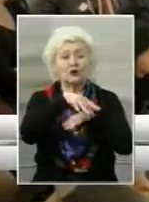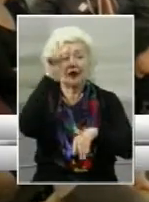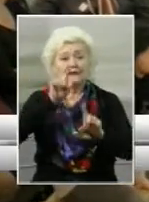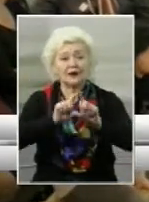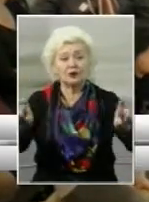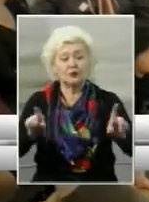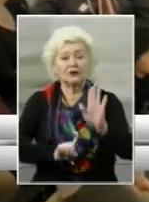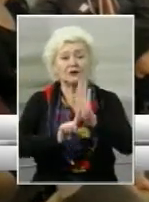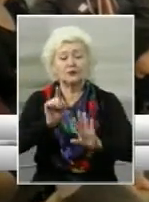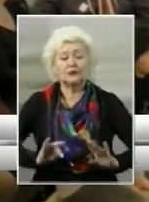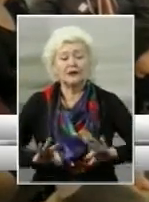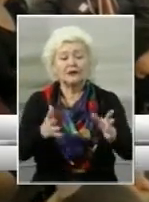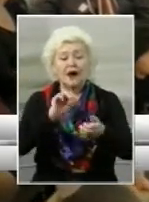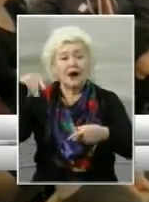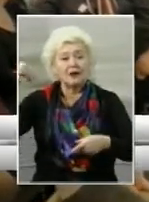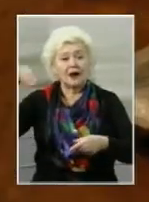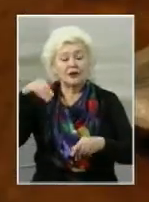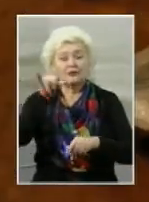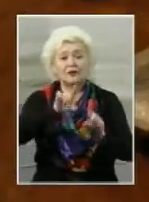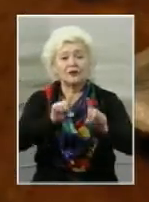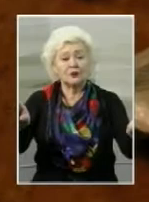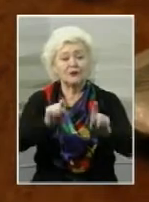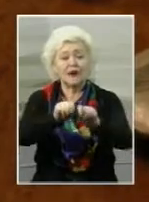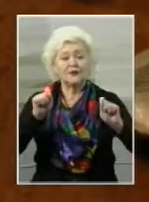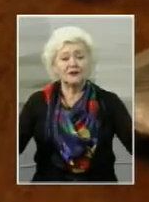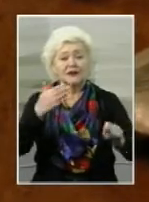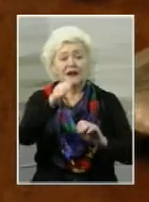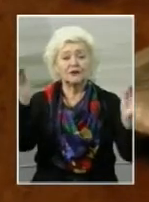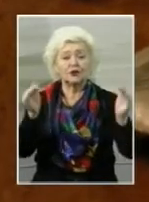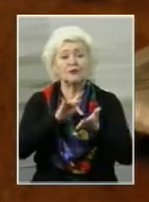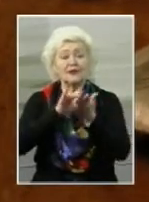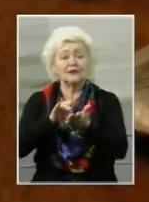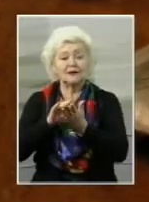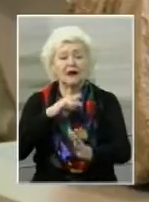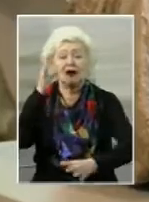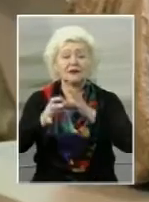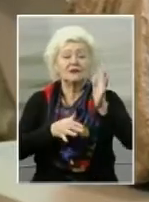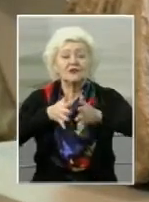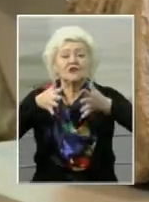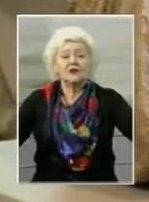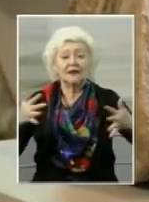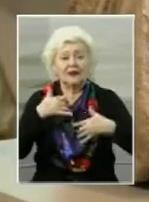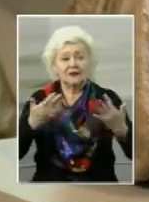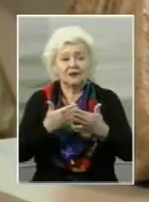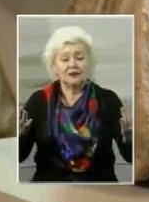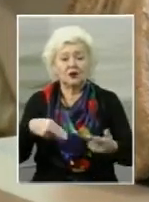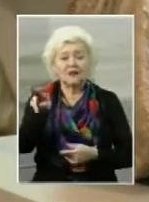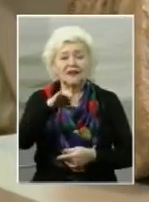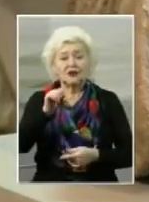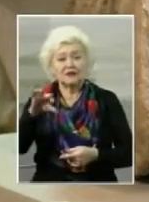музеї розпочалась акція «Канікули в музеї». І відкрилась вона міні-екскурсією «Світ велетенських тварин та